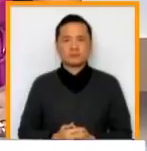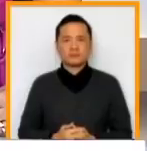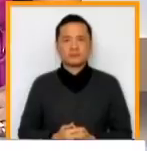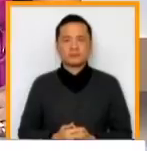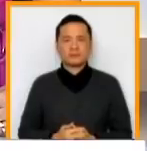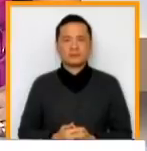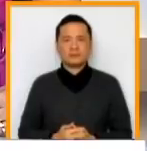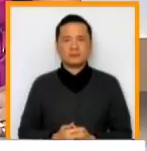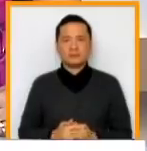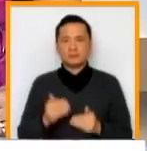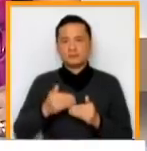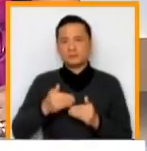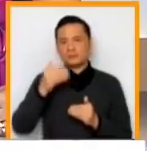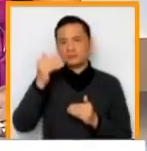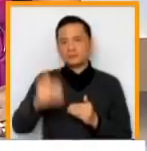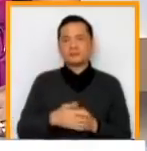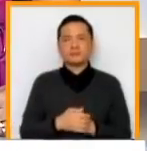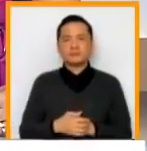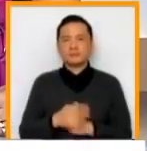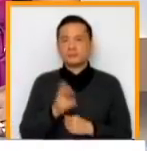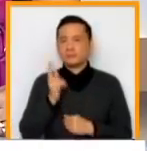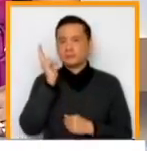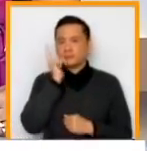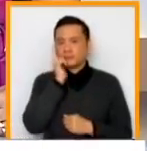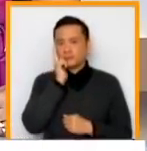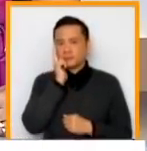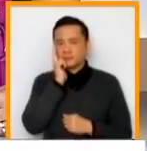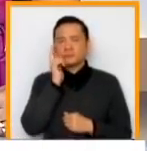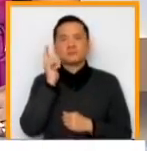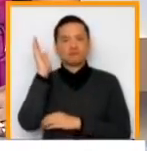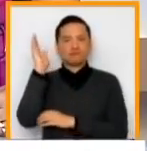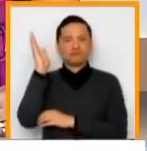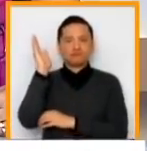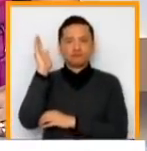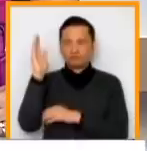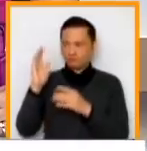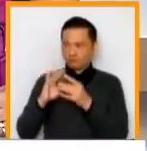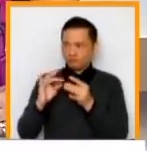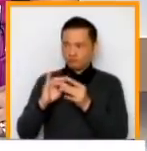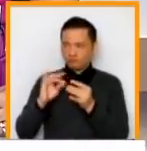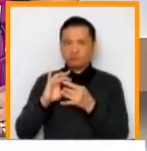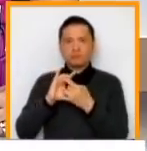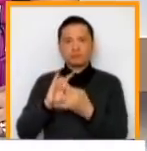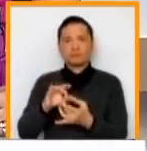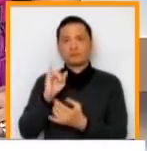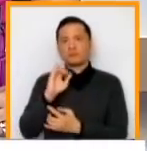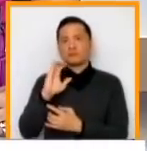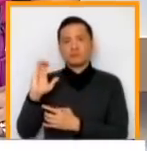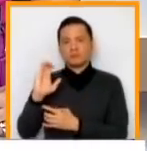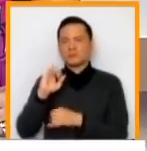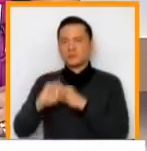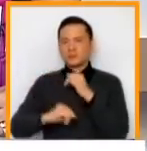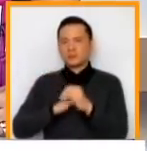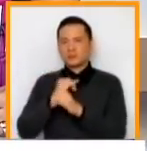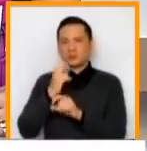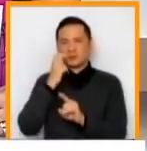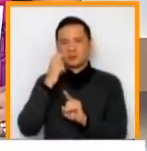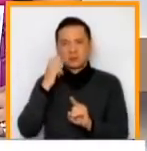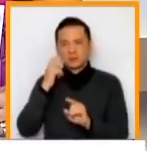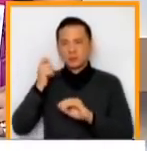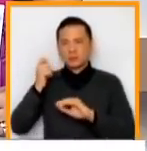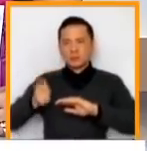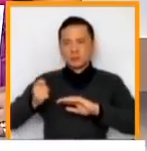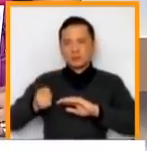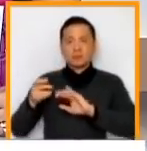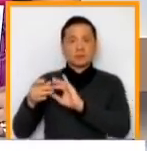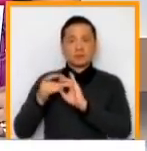Idinaan sa biro ni Pangulong Duterte ang imbestigasyon ng International Criminal Court o ICC kaugnay na umano'y mga pagpatay sa kampanya kontra